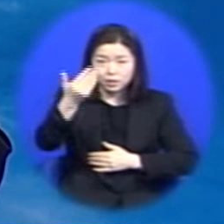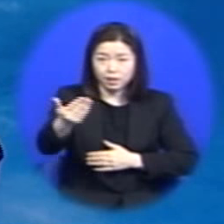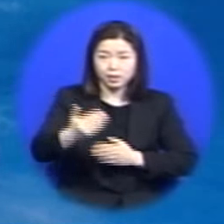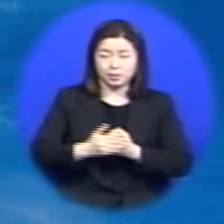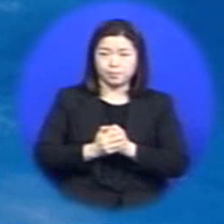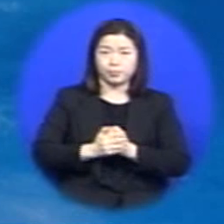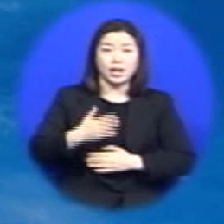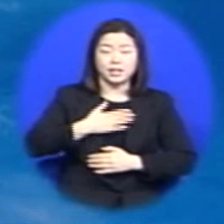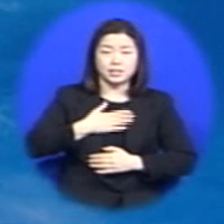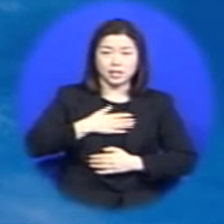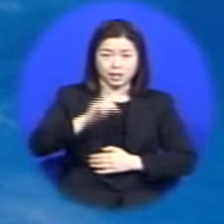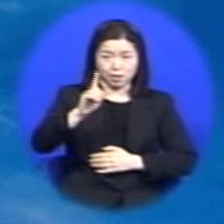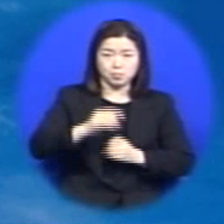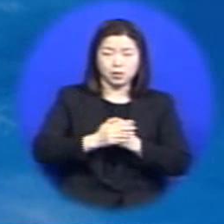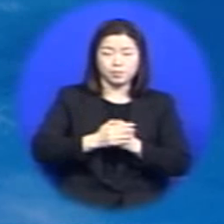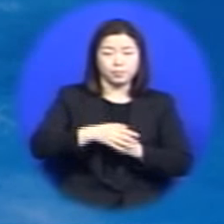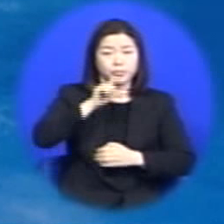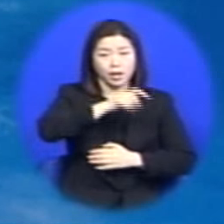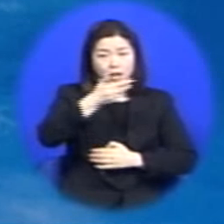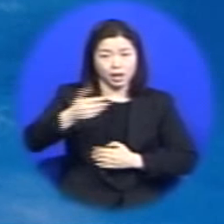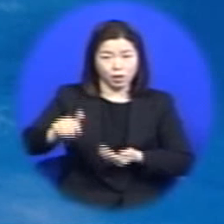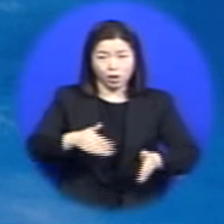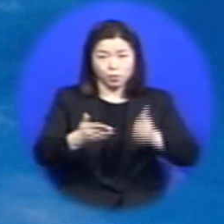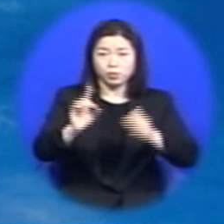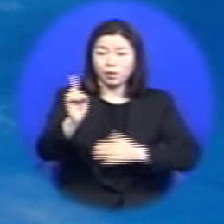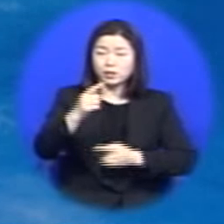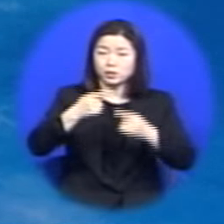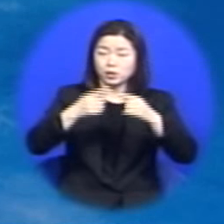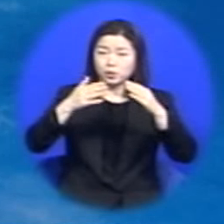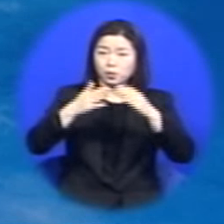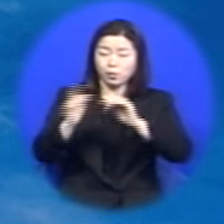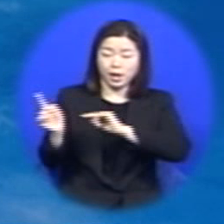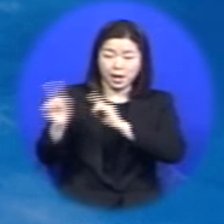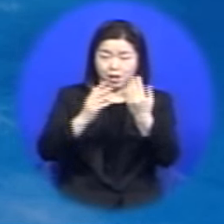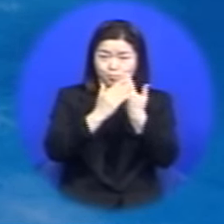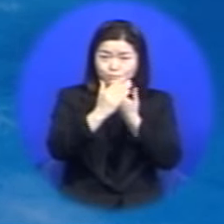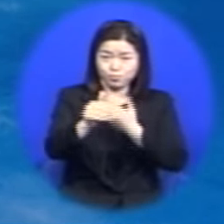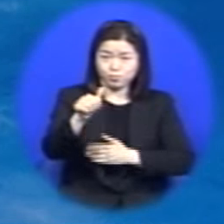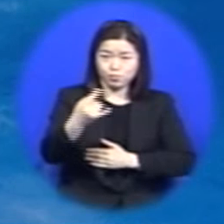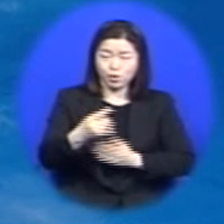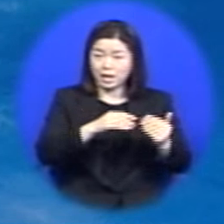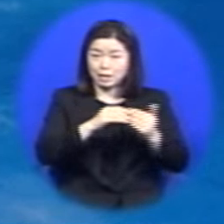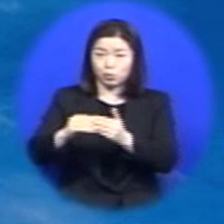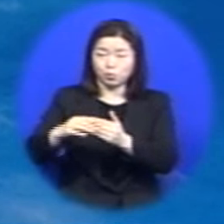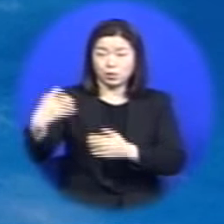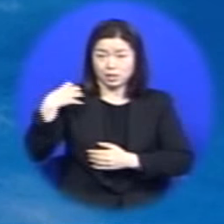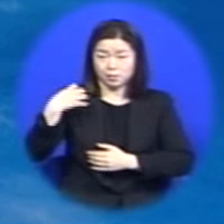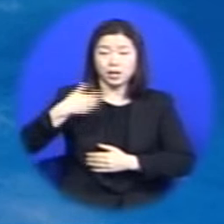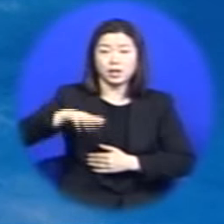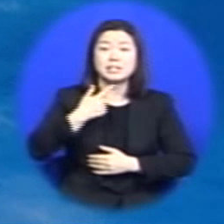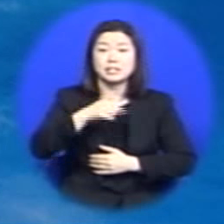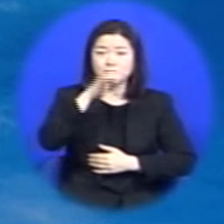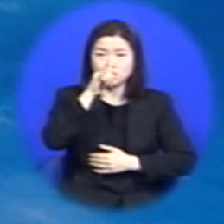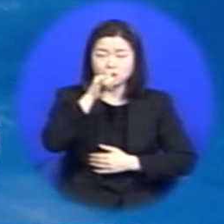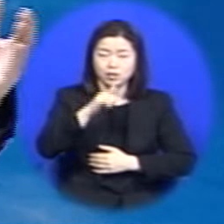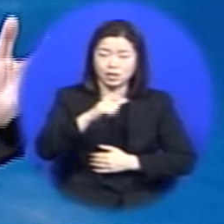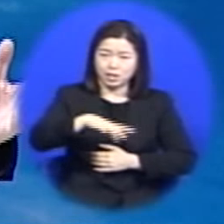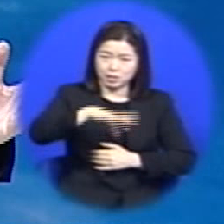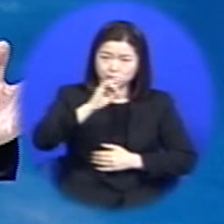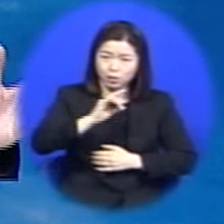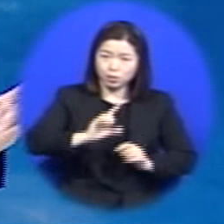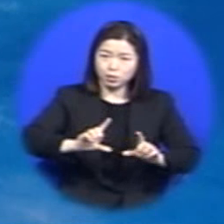제가 한번 강원도의 어느 교회에 부흥회를 갔었을 때입니다. 첫째 날 집회가 끝나고